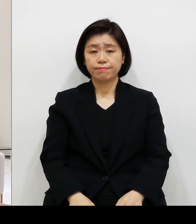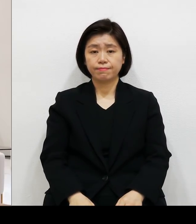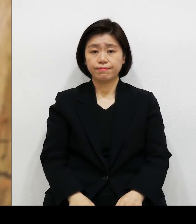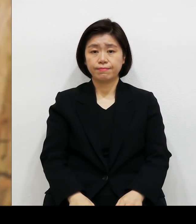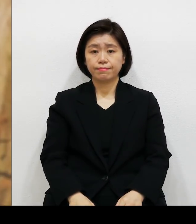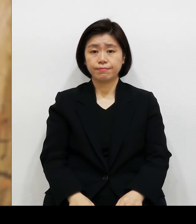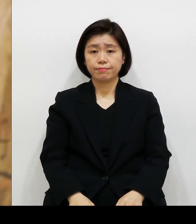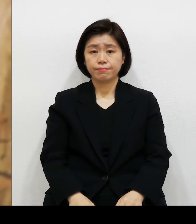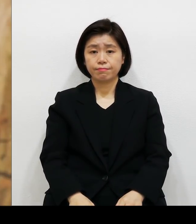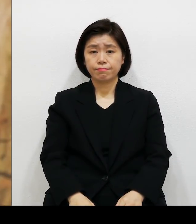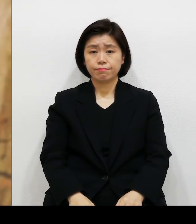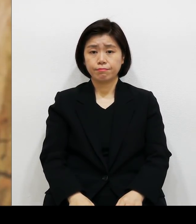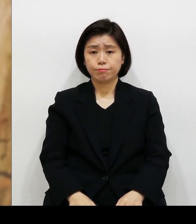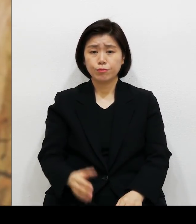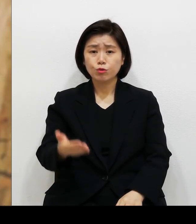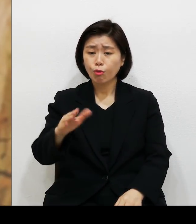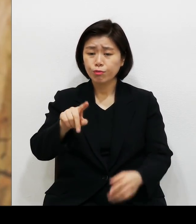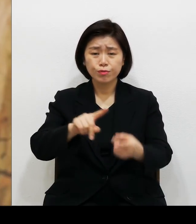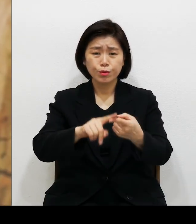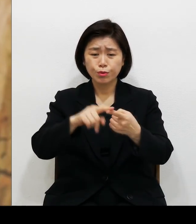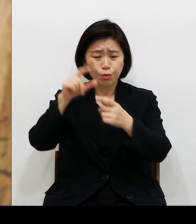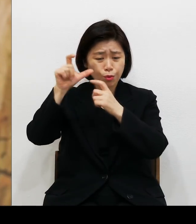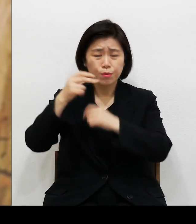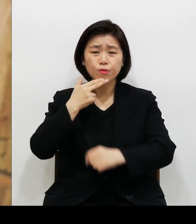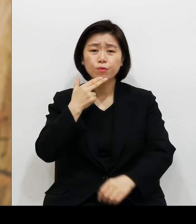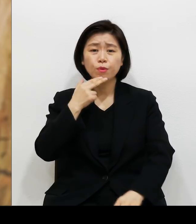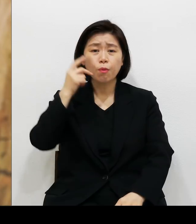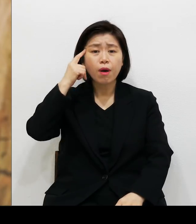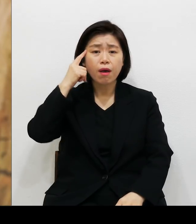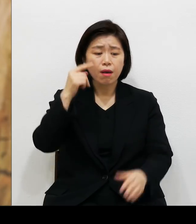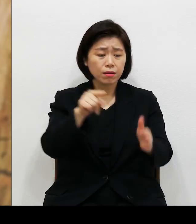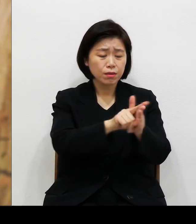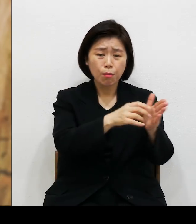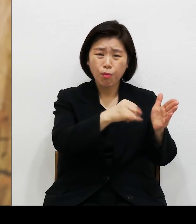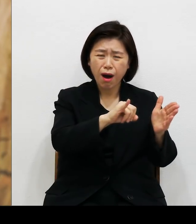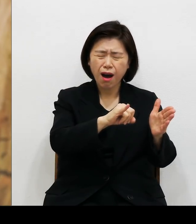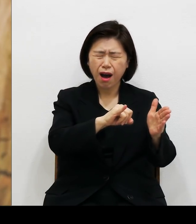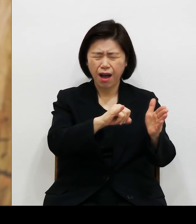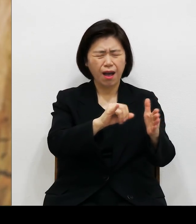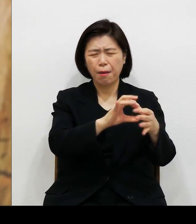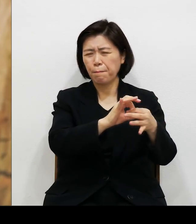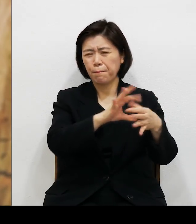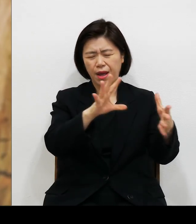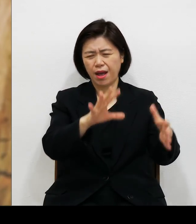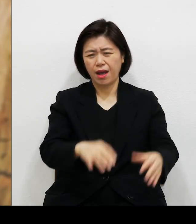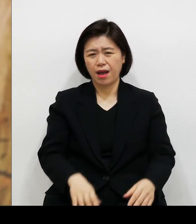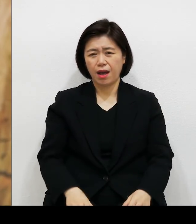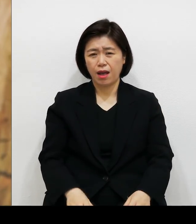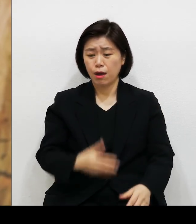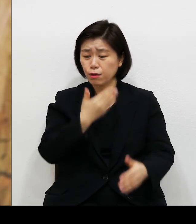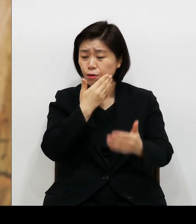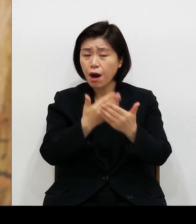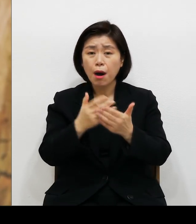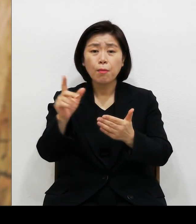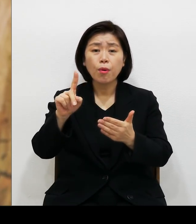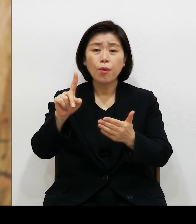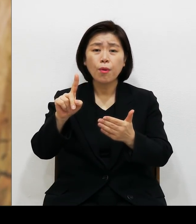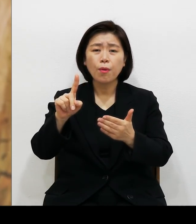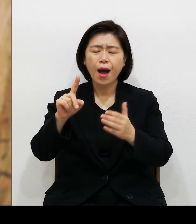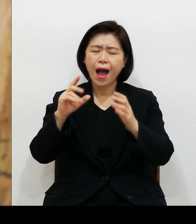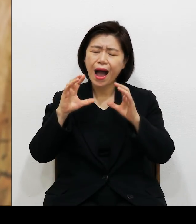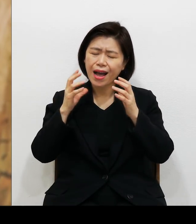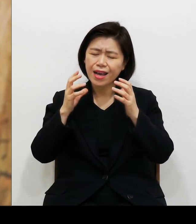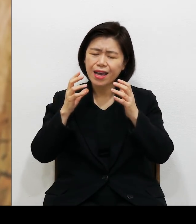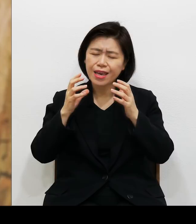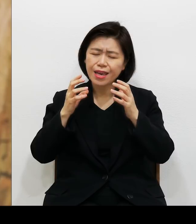근데 다행히 5분도 고민 안 했어요. 신용을 포기해야지 하고 돈을 못 갖게 됐죠. 그러니까 아이를